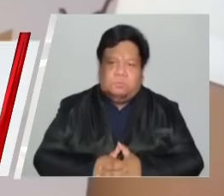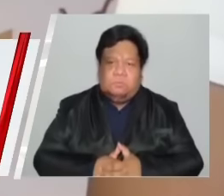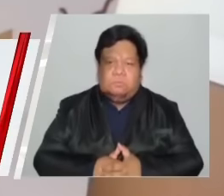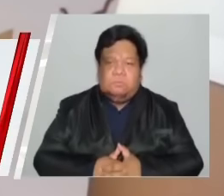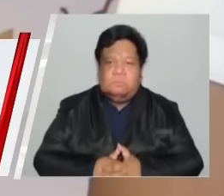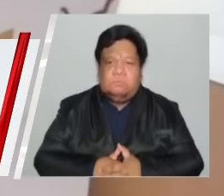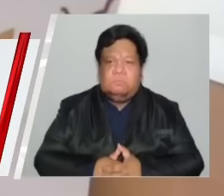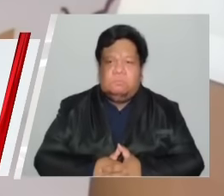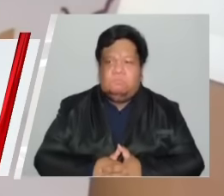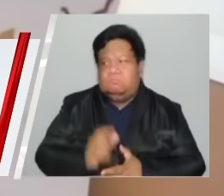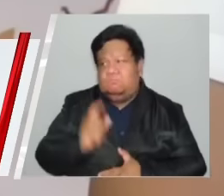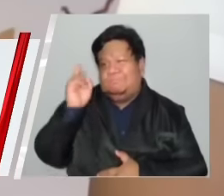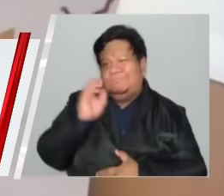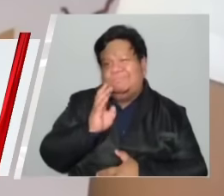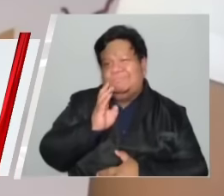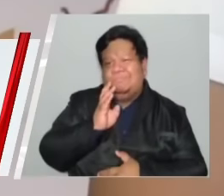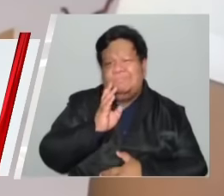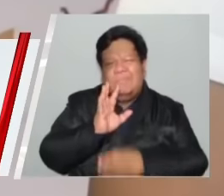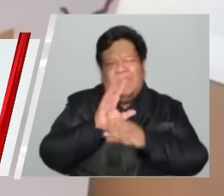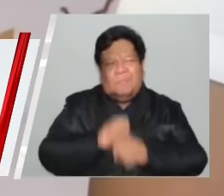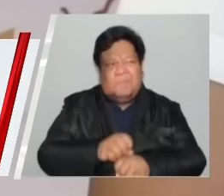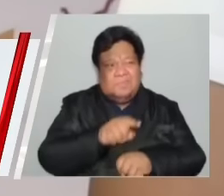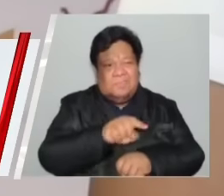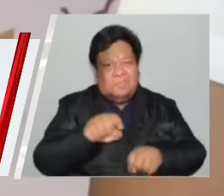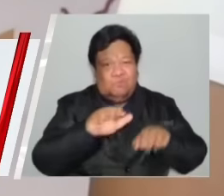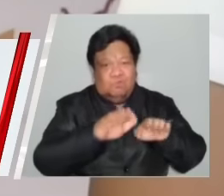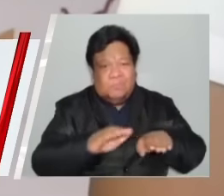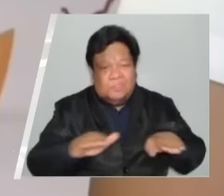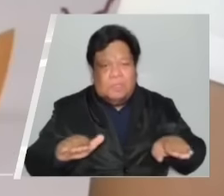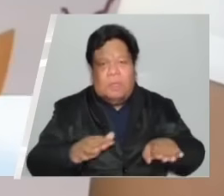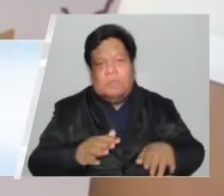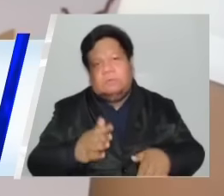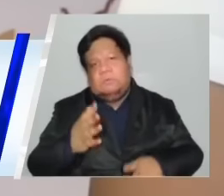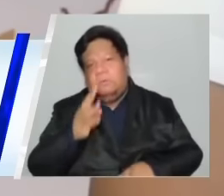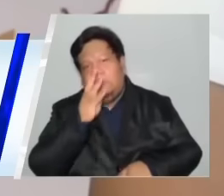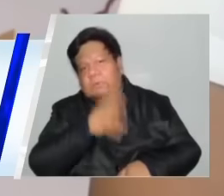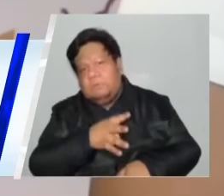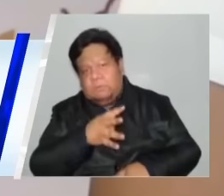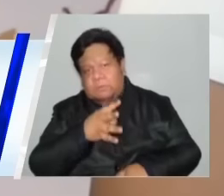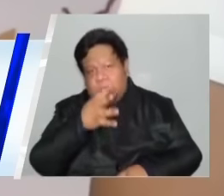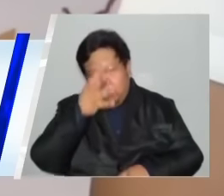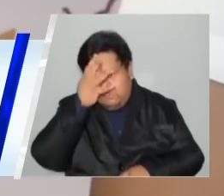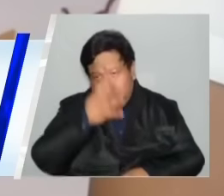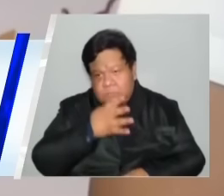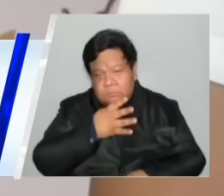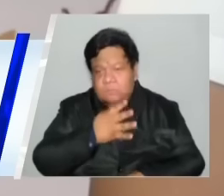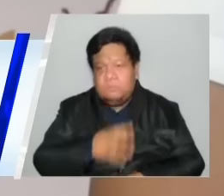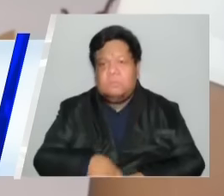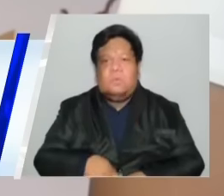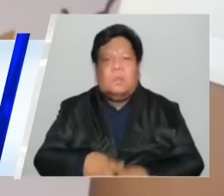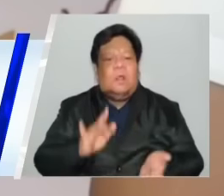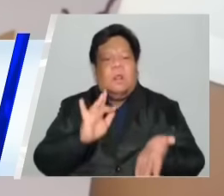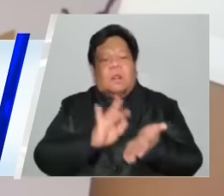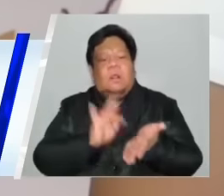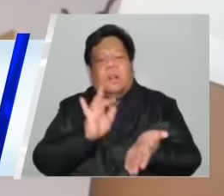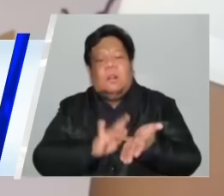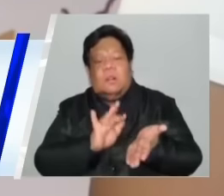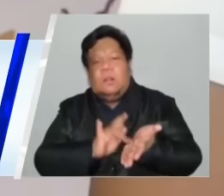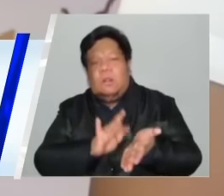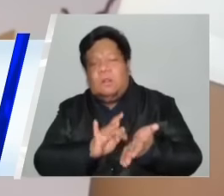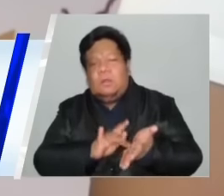ay neglected. At the same time, na-exploit po sila ba? Na-exploit po sila ng